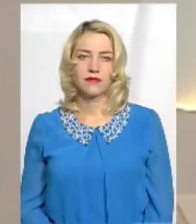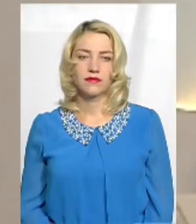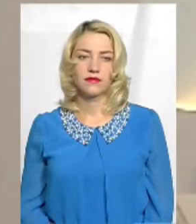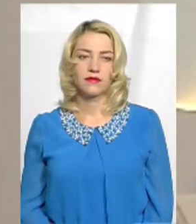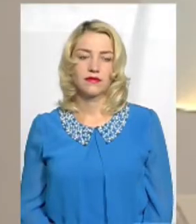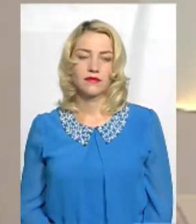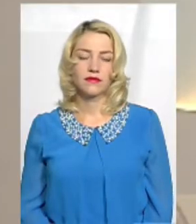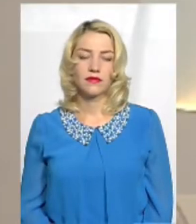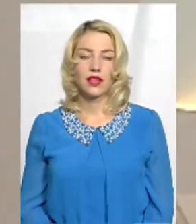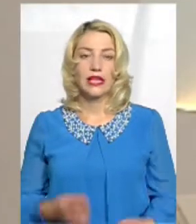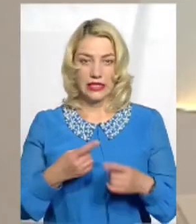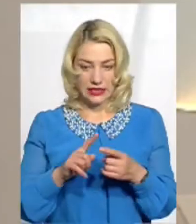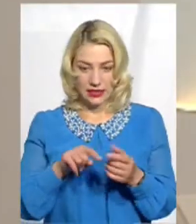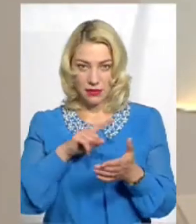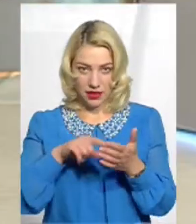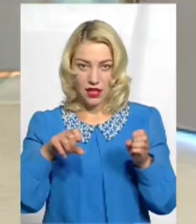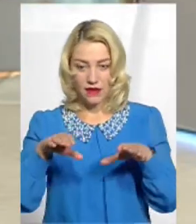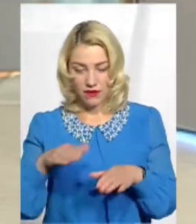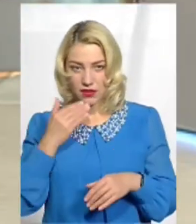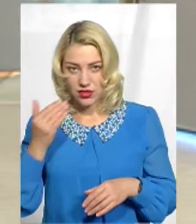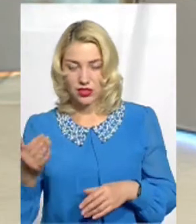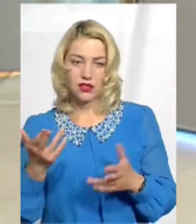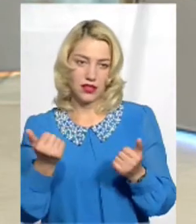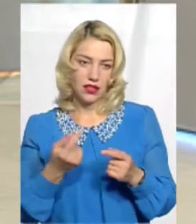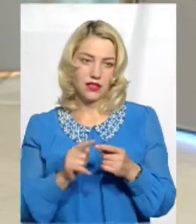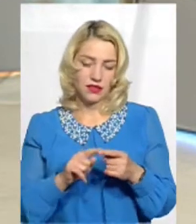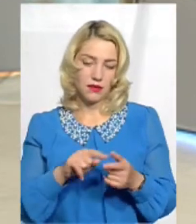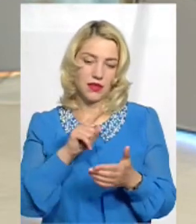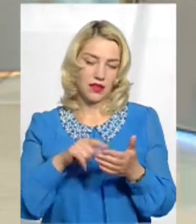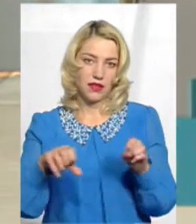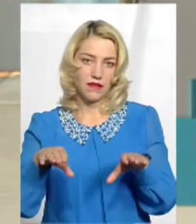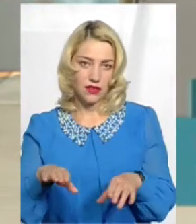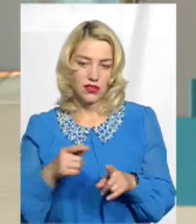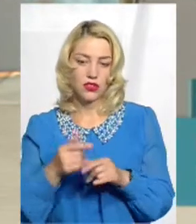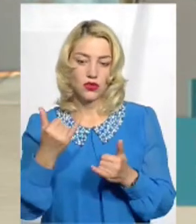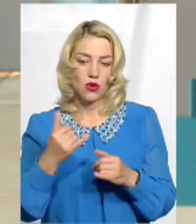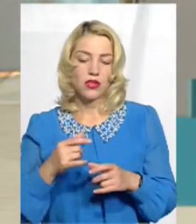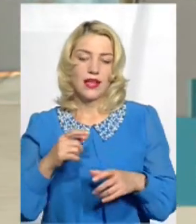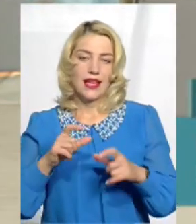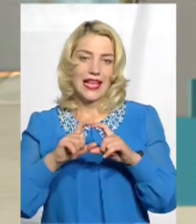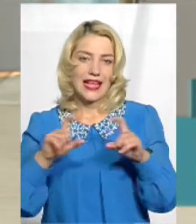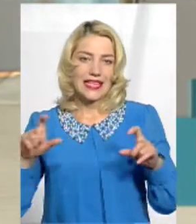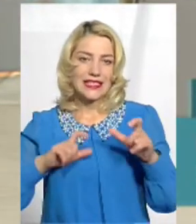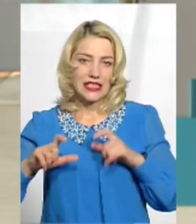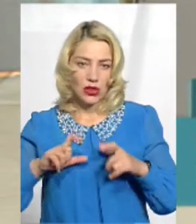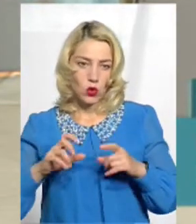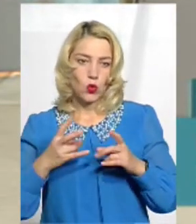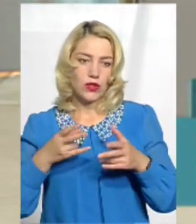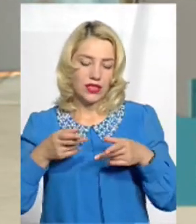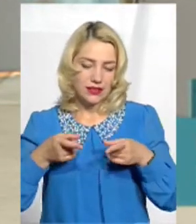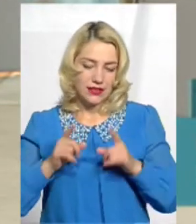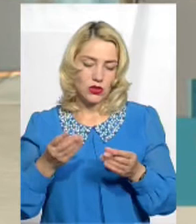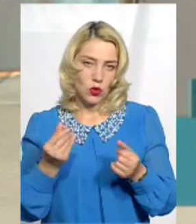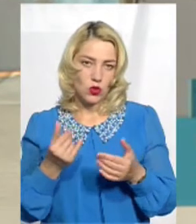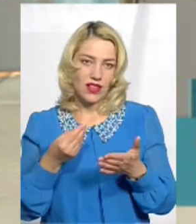Пане Олеже, це питання вирішено? Це питання вирішено. Сьогодні інститут дійсно в коштах на фінансування на цей рік